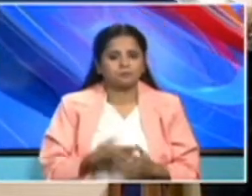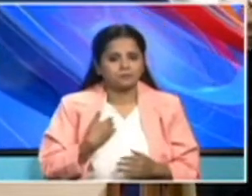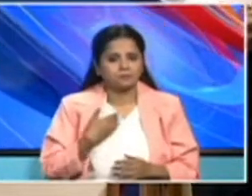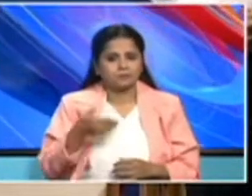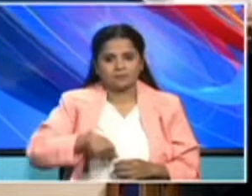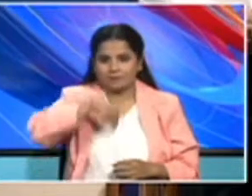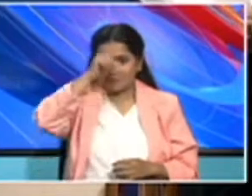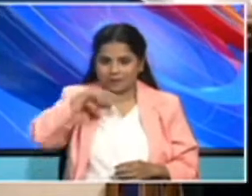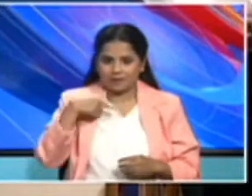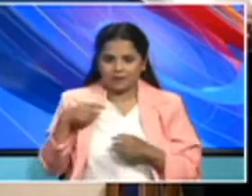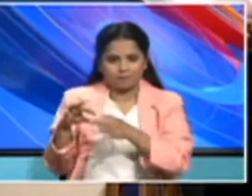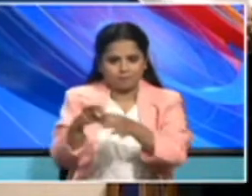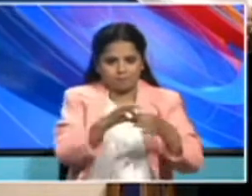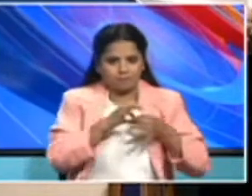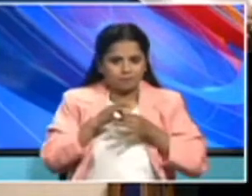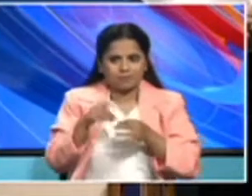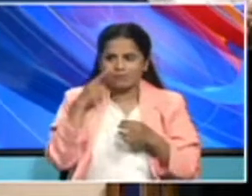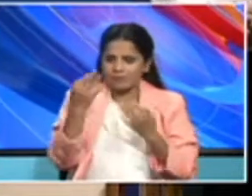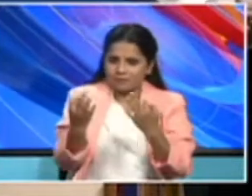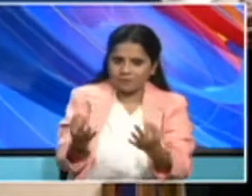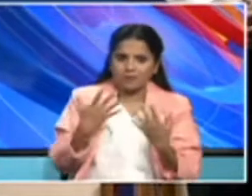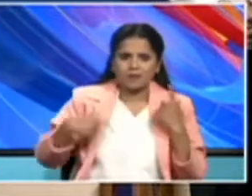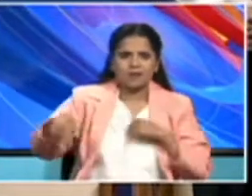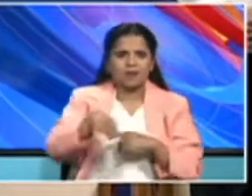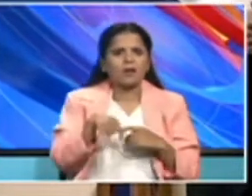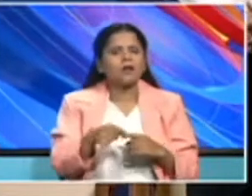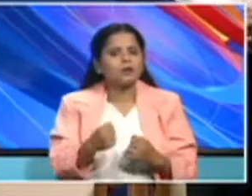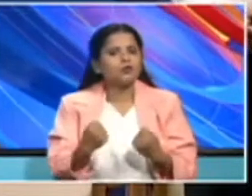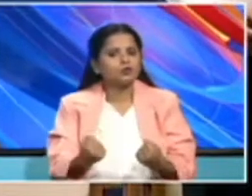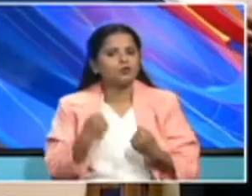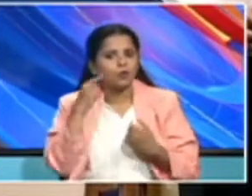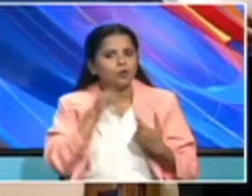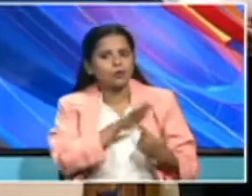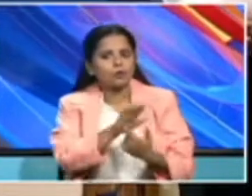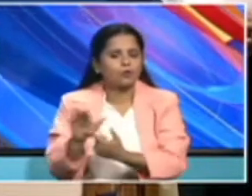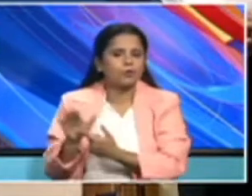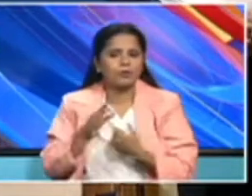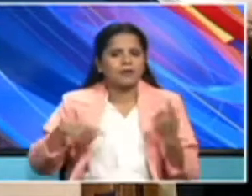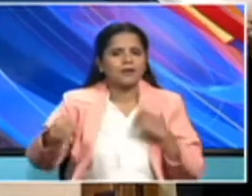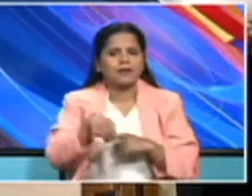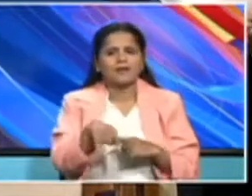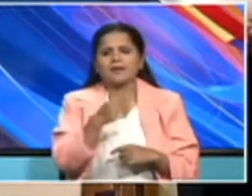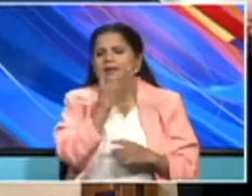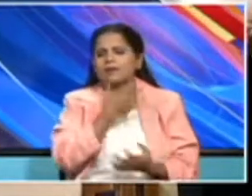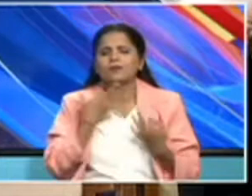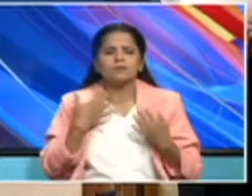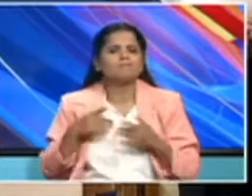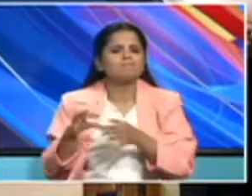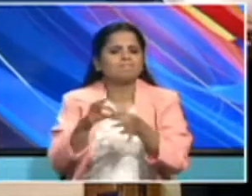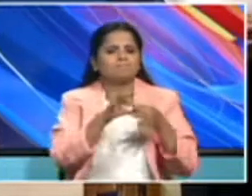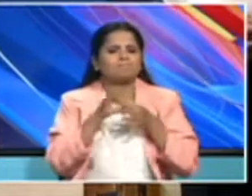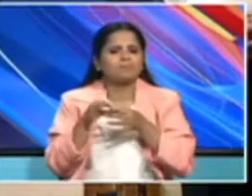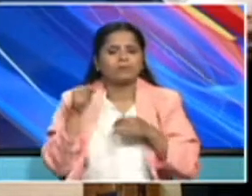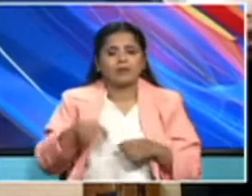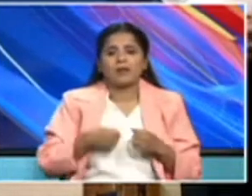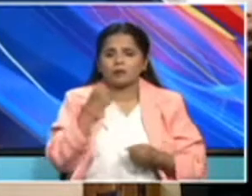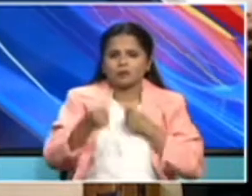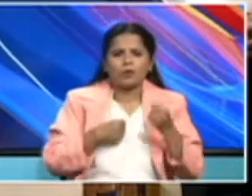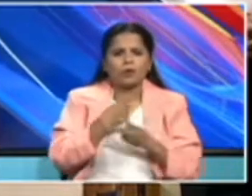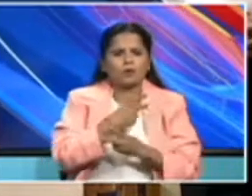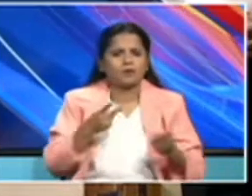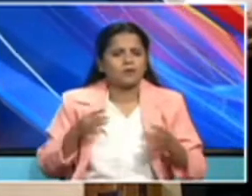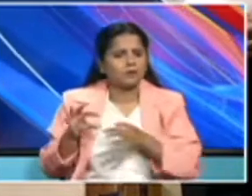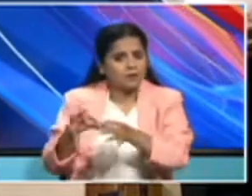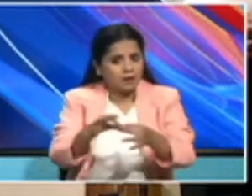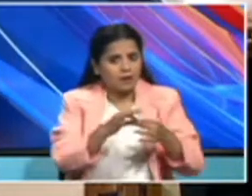भारत की एकता और अखंडता का शक्तिशाली प्रतीक है टॉर्च ऑफ यूनिटी। ये राष्ट्रीय खेलों में देश की